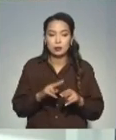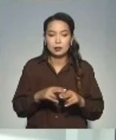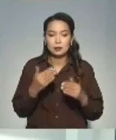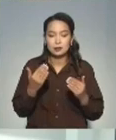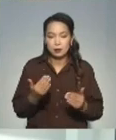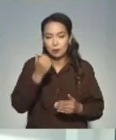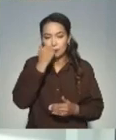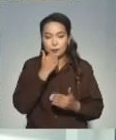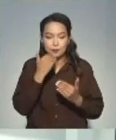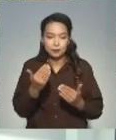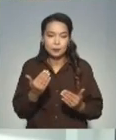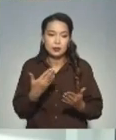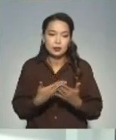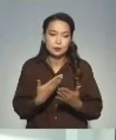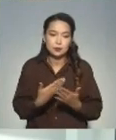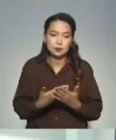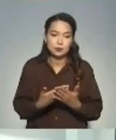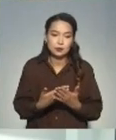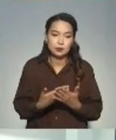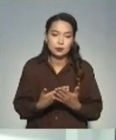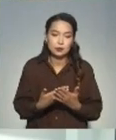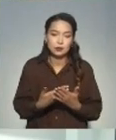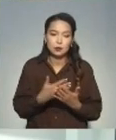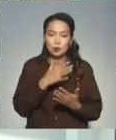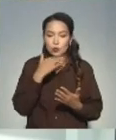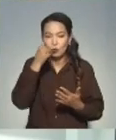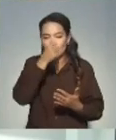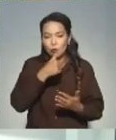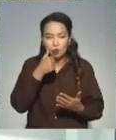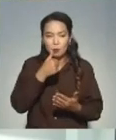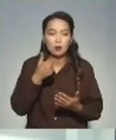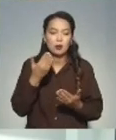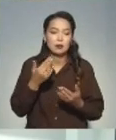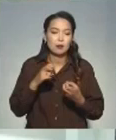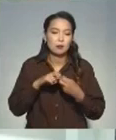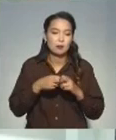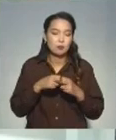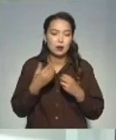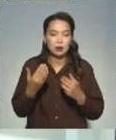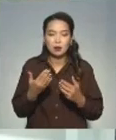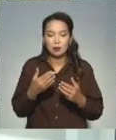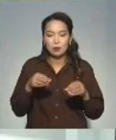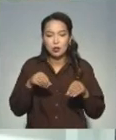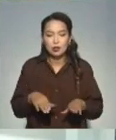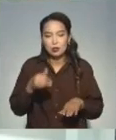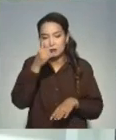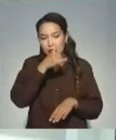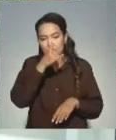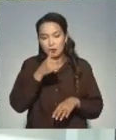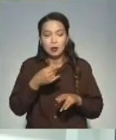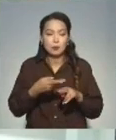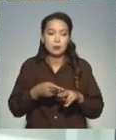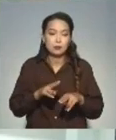Осының арқасында, мысалы, көптеген жылдардан бері кезек күтіп отырған, мәселе шешілмей